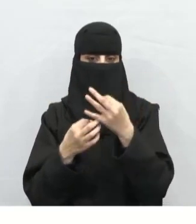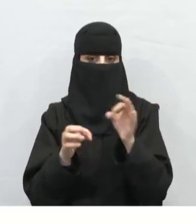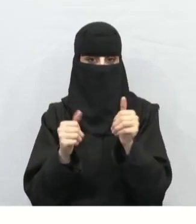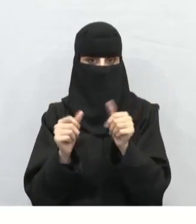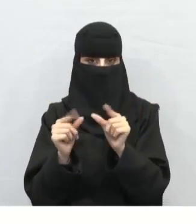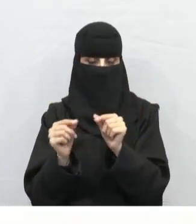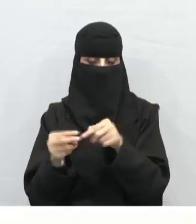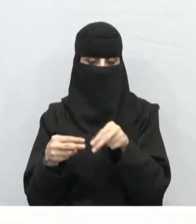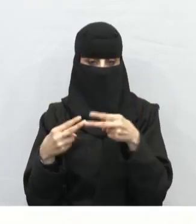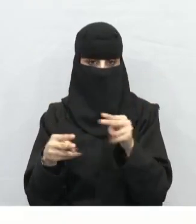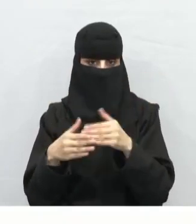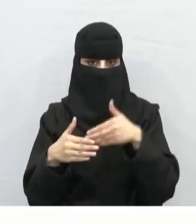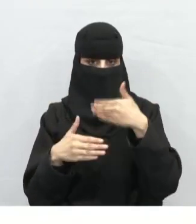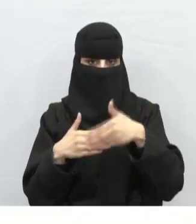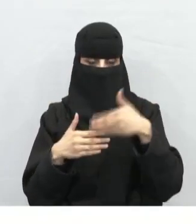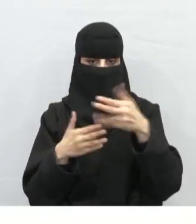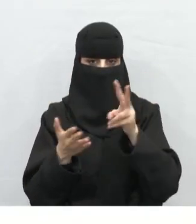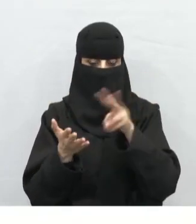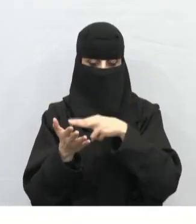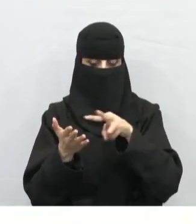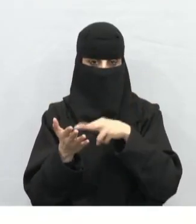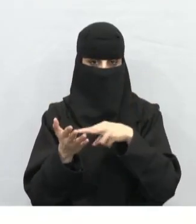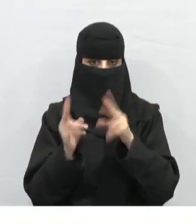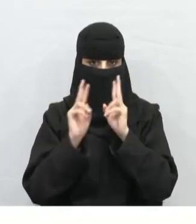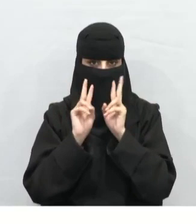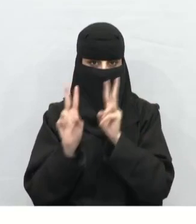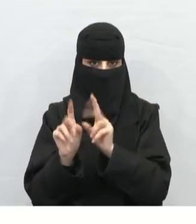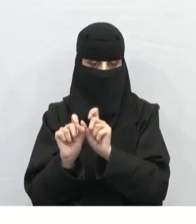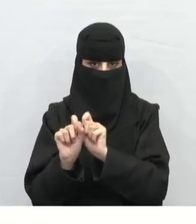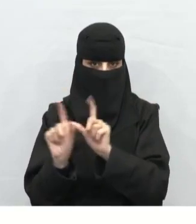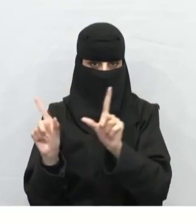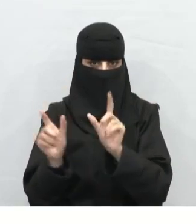سنكمل القراءه هيا اقراوا